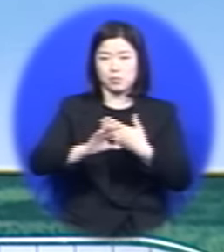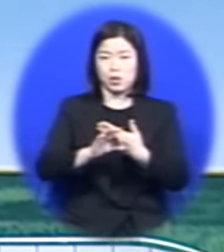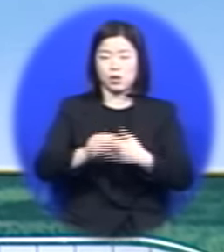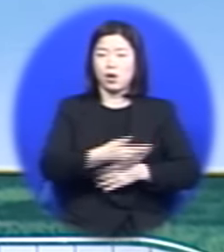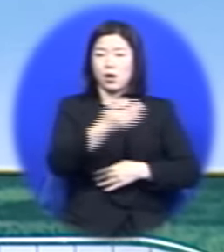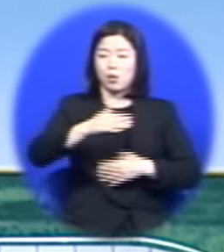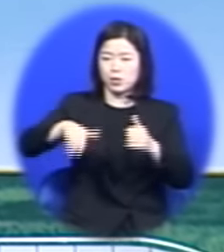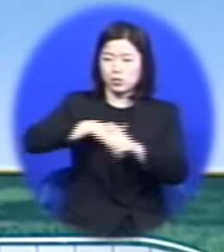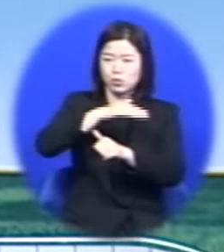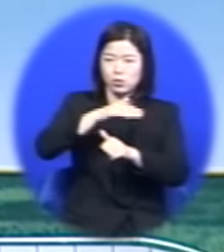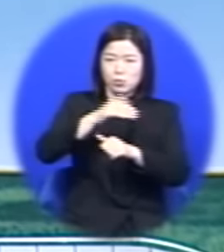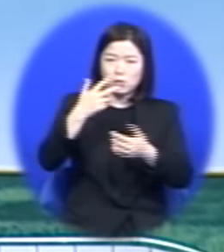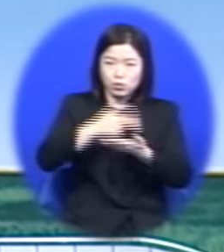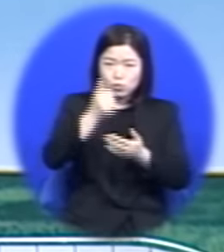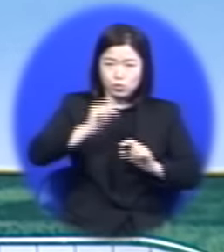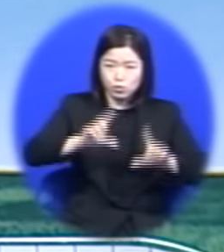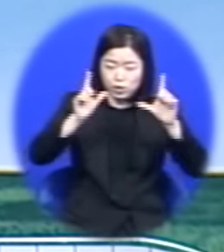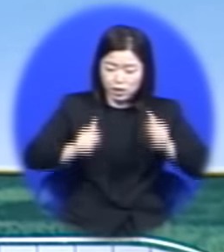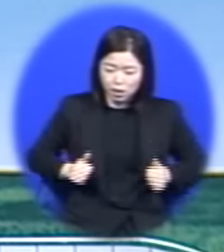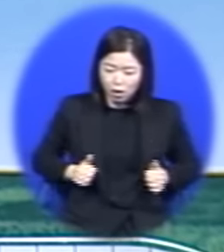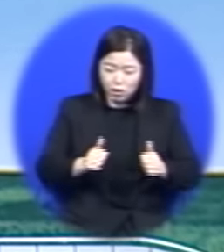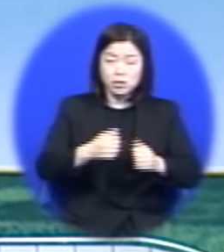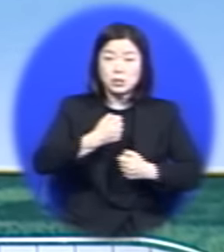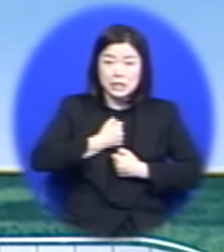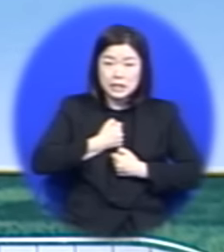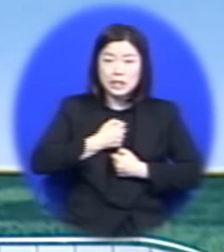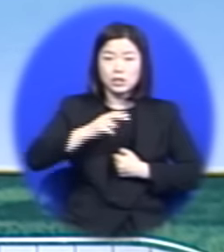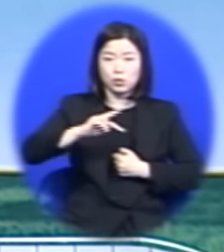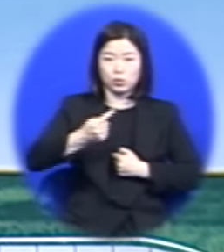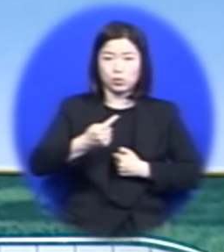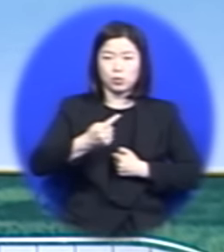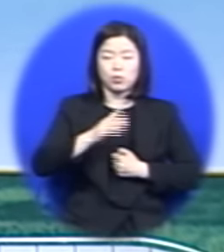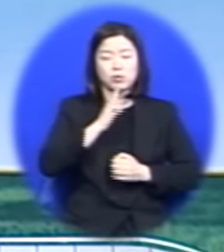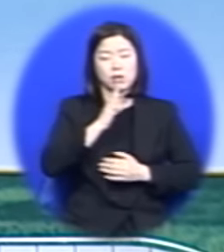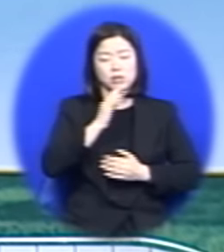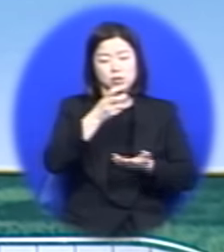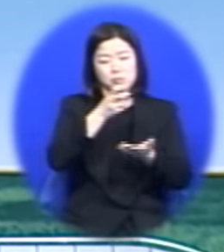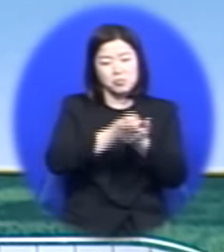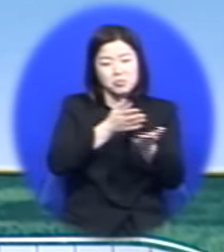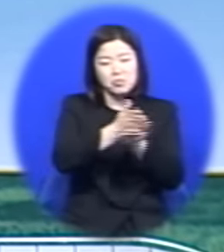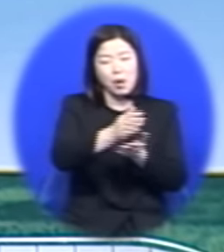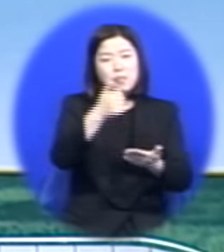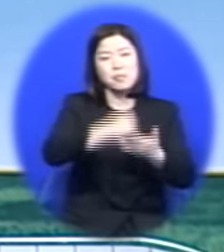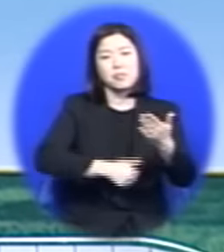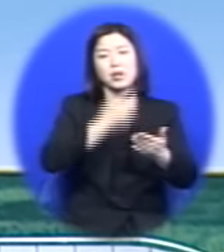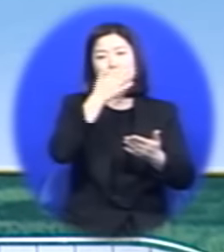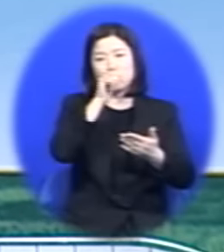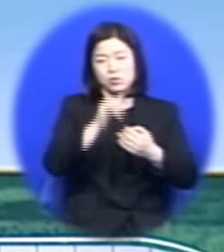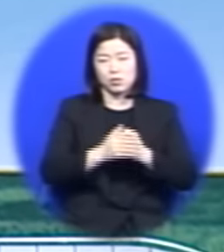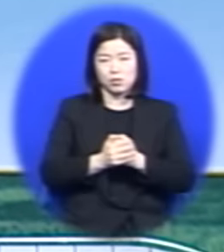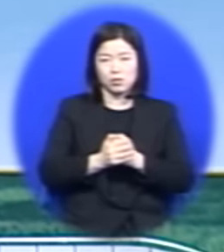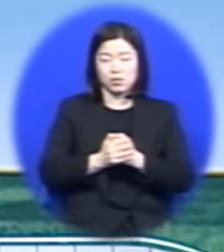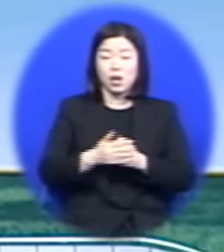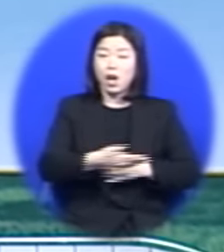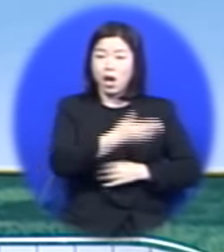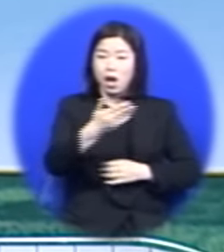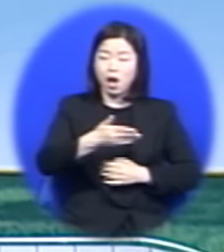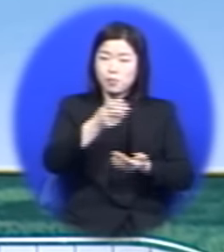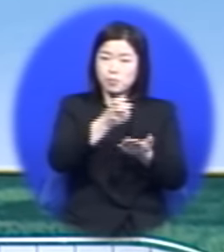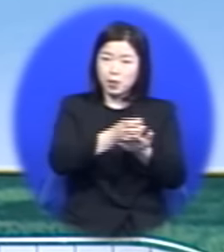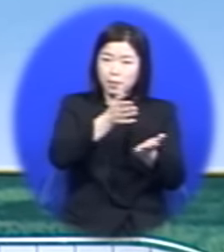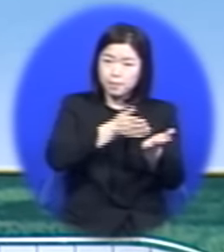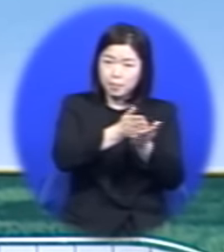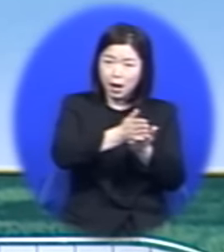이렇게 주의를 열심히 지키는 것조차 사실 율법주의에 빠지는 겁니다. 여러분이 율법주의에